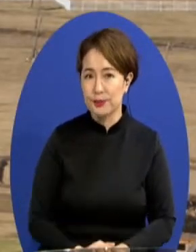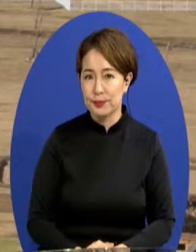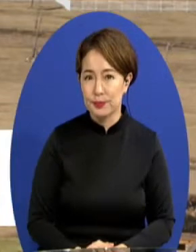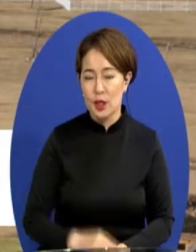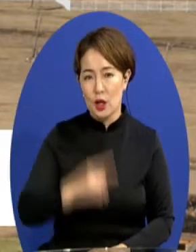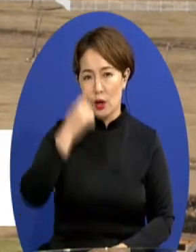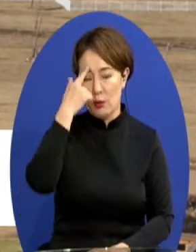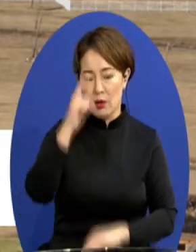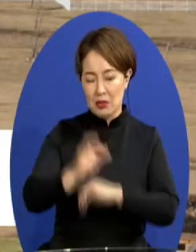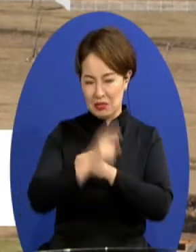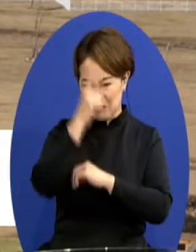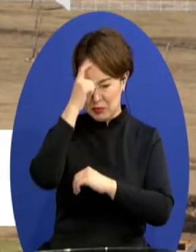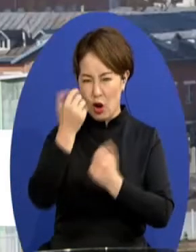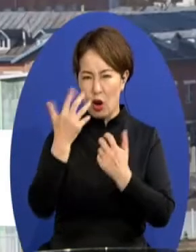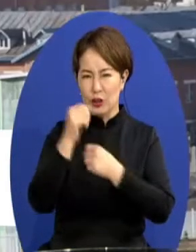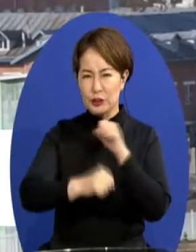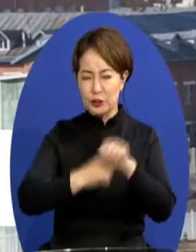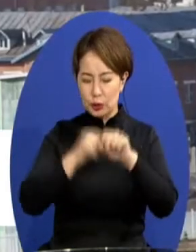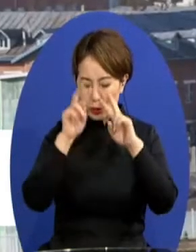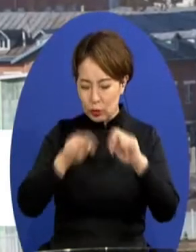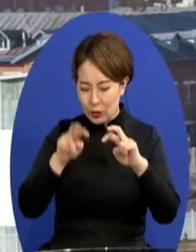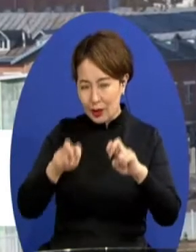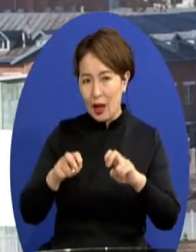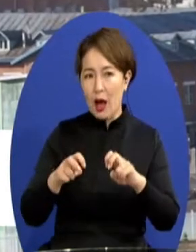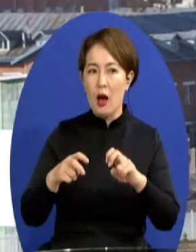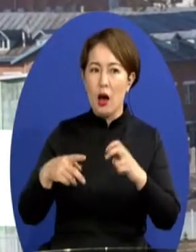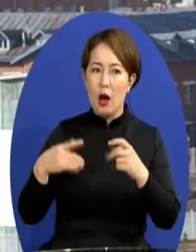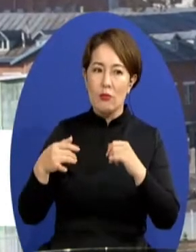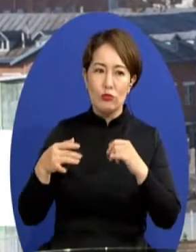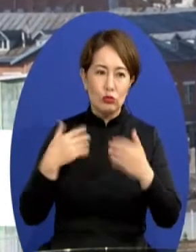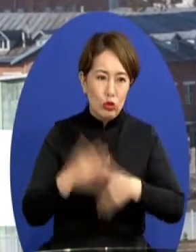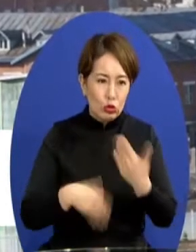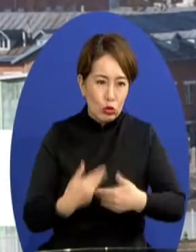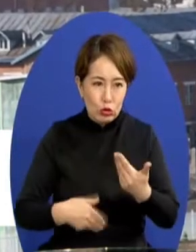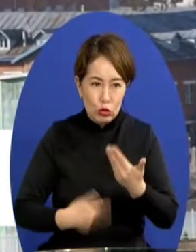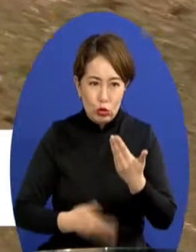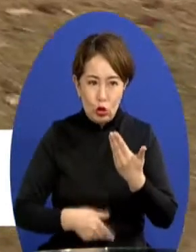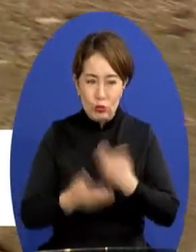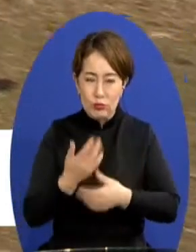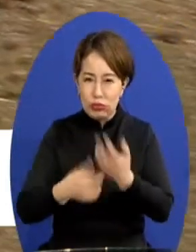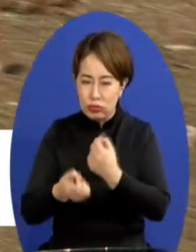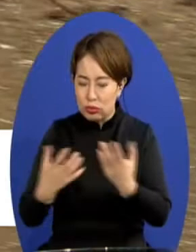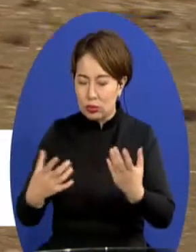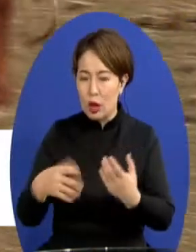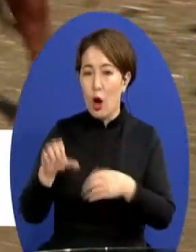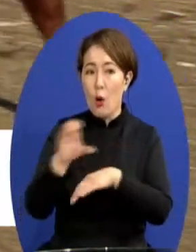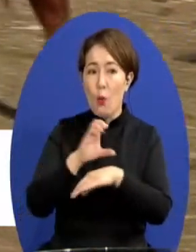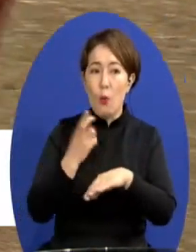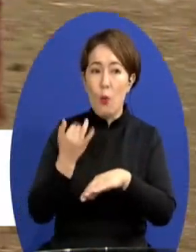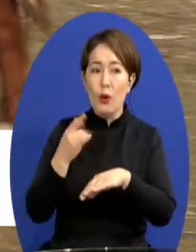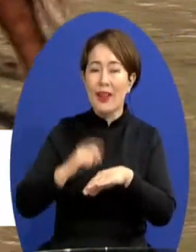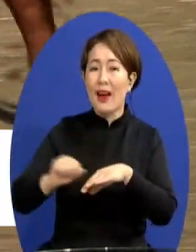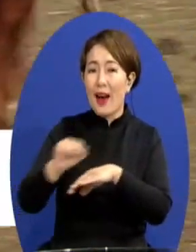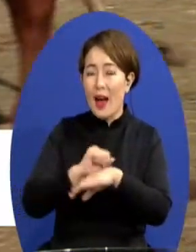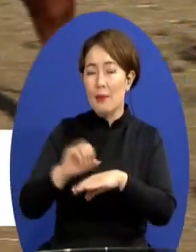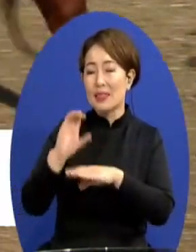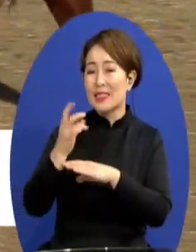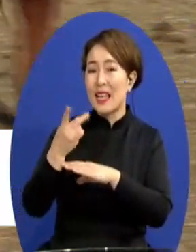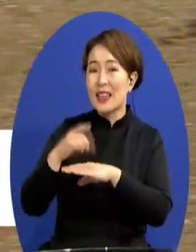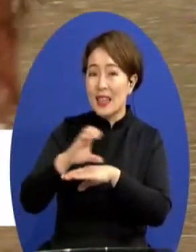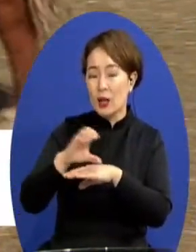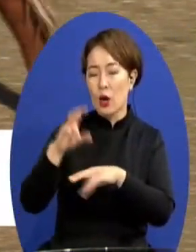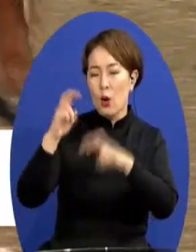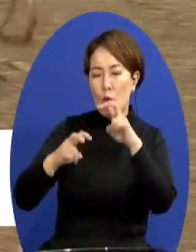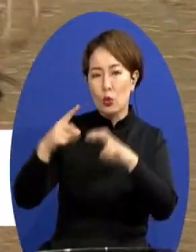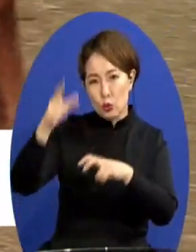Монгол эрдэмтдийн олон жилийн судалгаа, үржил селекцийн ажлын үр дүнд Булган аймгийн Сэлэнгэ үйлдвэрийн үхрийг 1984 онд гарган авсан байна.